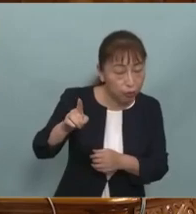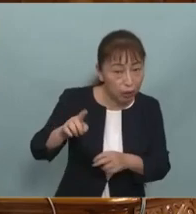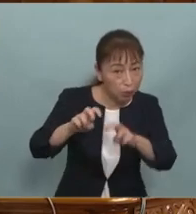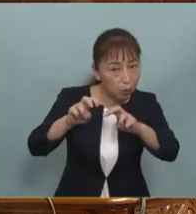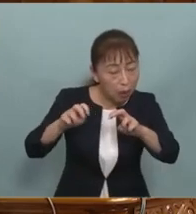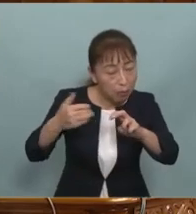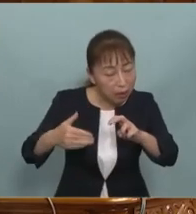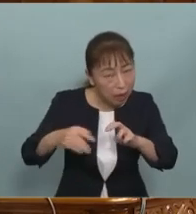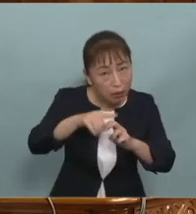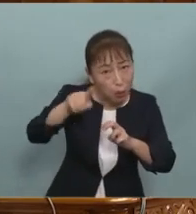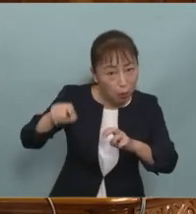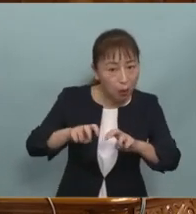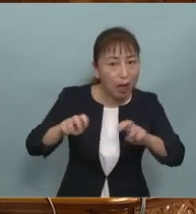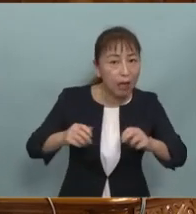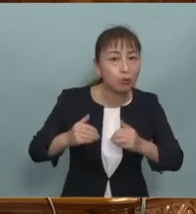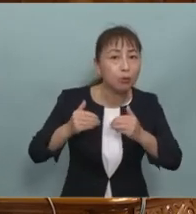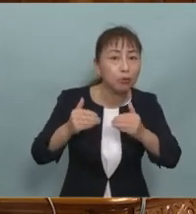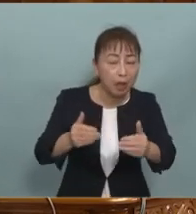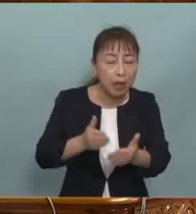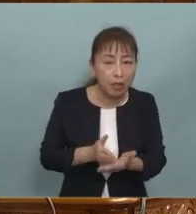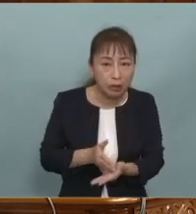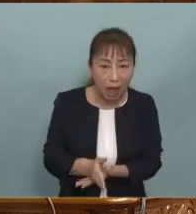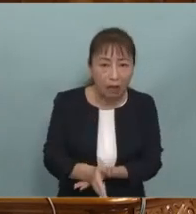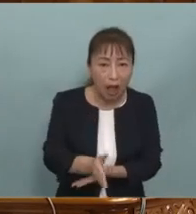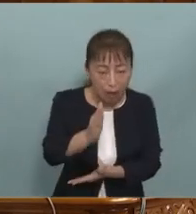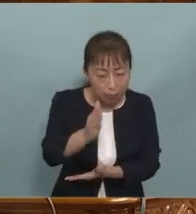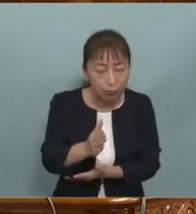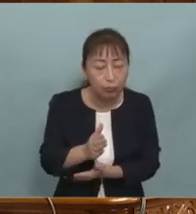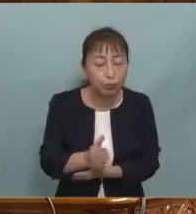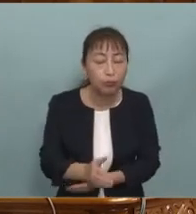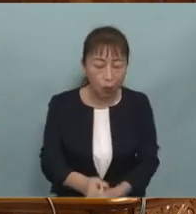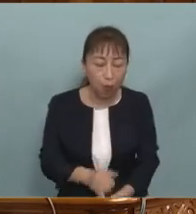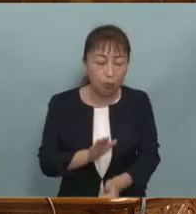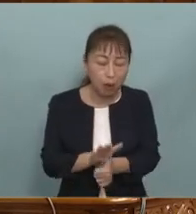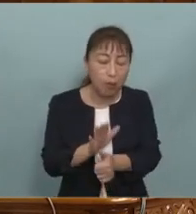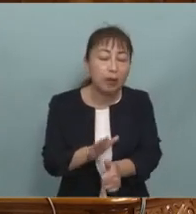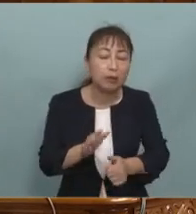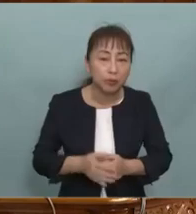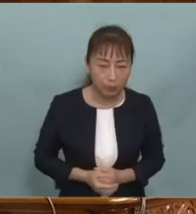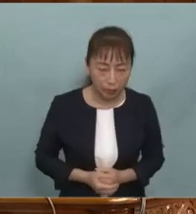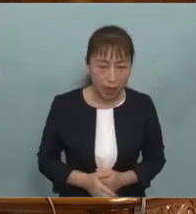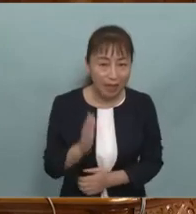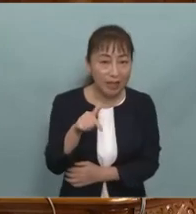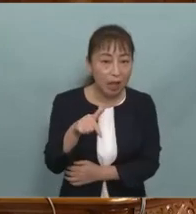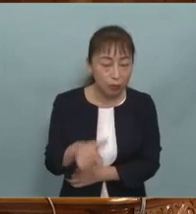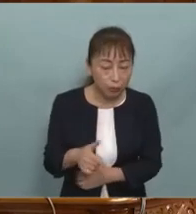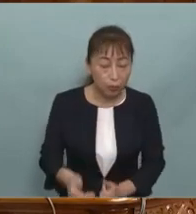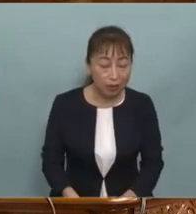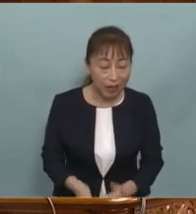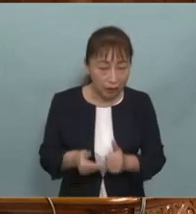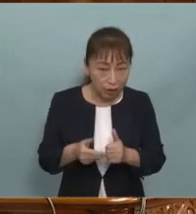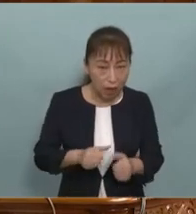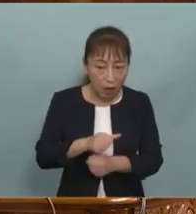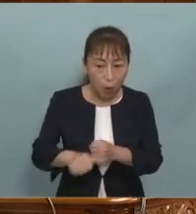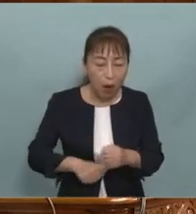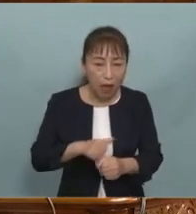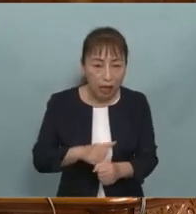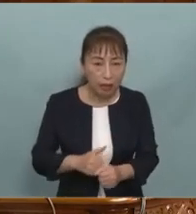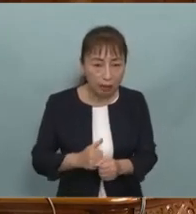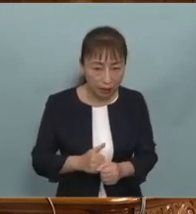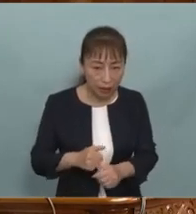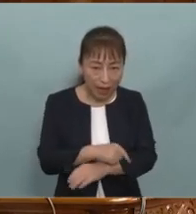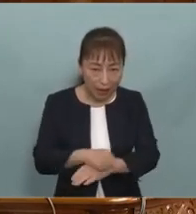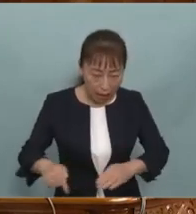スタートアップ支援策を引き続き強化していきます政府のスタートアップ育成ご確認計画を着実に